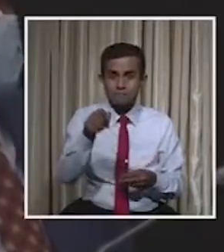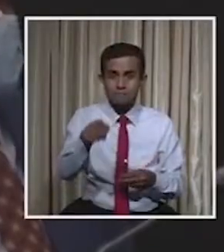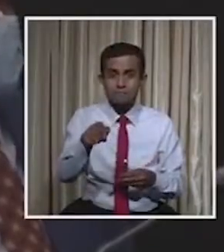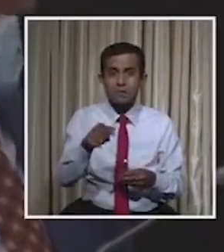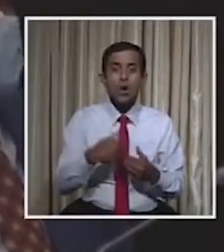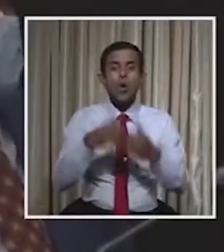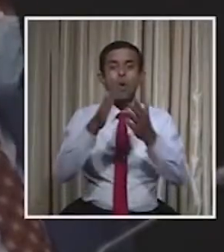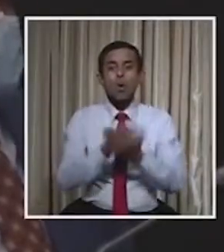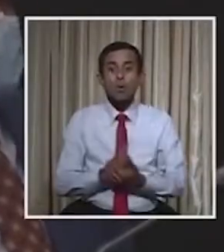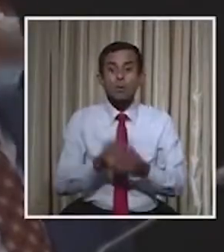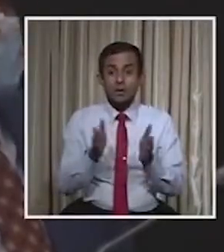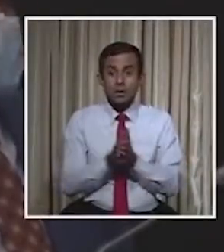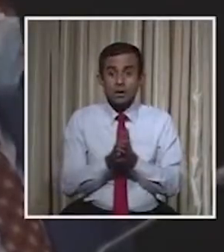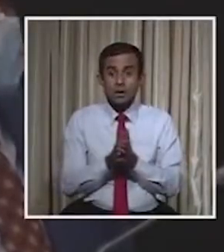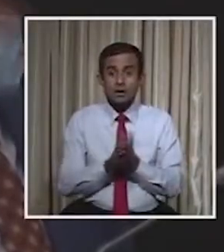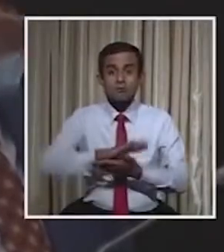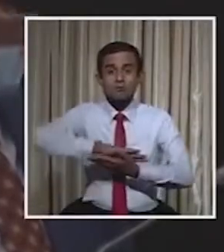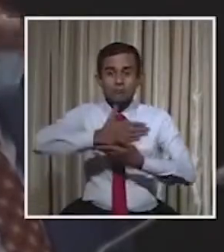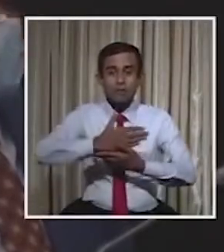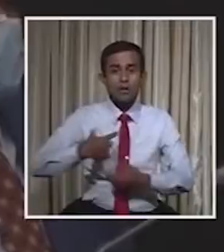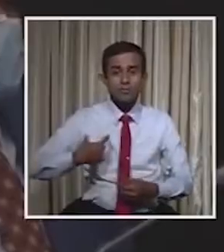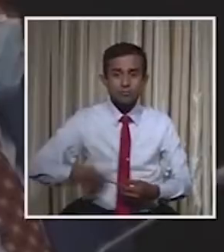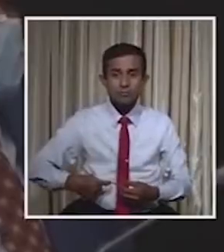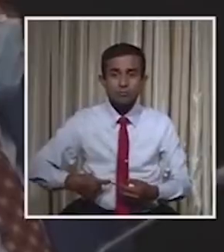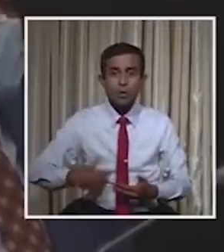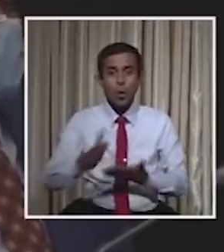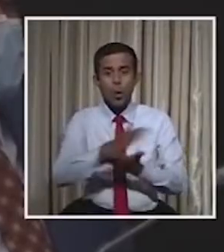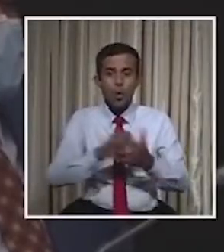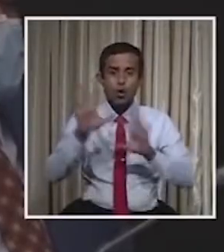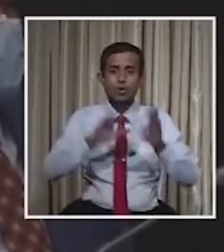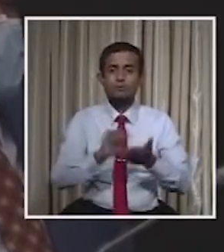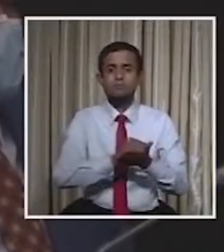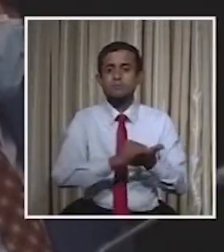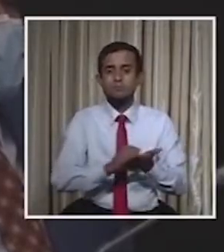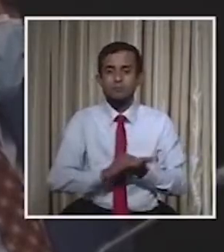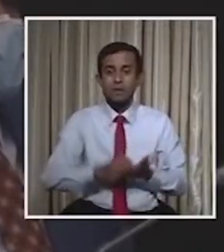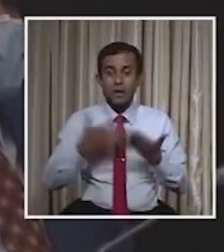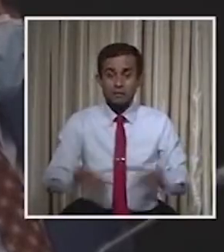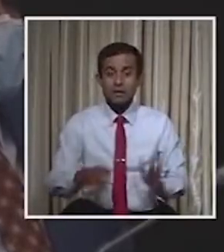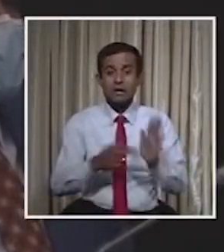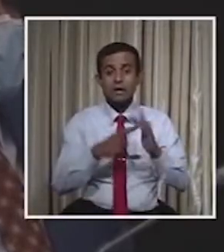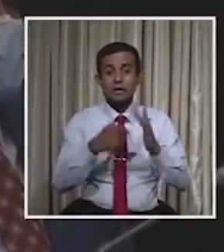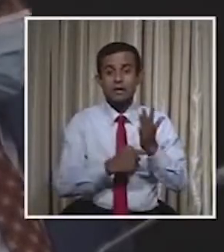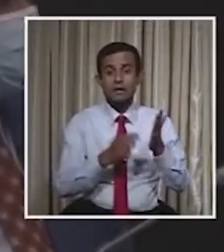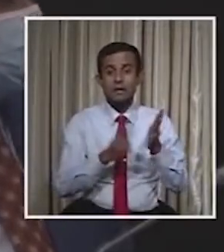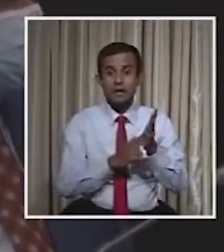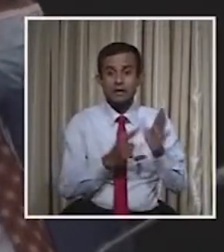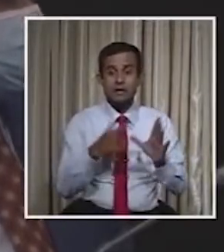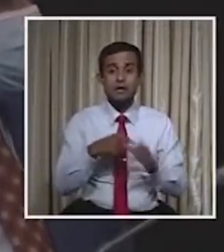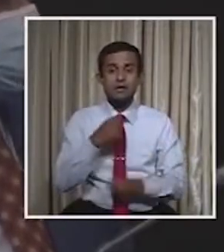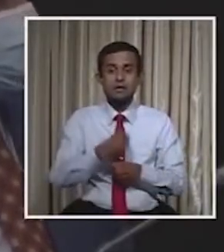நாடாளுமன்ற உறுப்பினர்களின் பாதுகாப்பை உறுதிப்படுத்தும் வரை சபை அமர்வுகளில் கலந்து கொள்ளாதிருக்க ஐக்கிய மக்கள் சக்தியின் பாராளுமன்ற உறுப்பினர்கள்